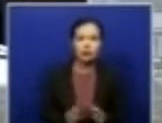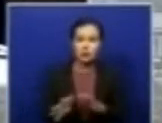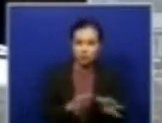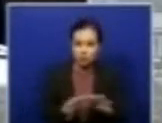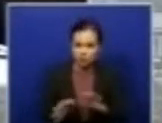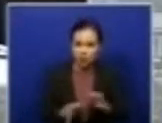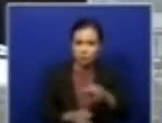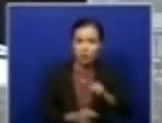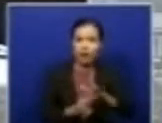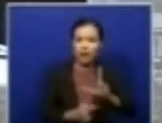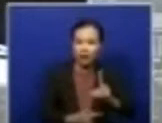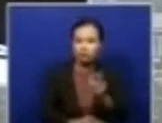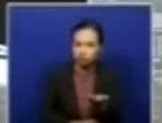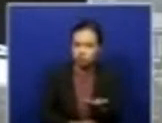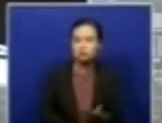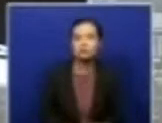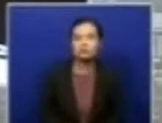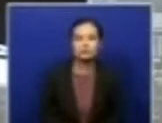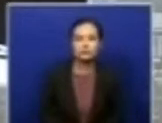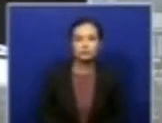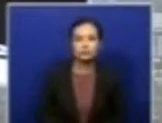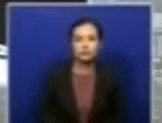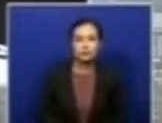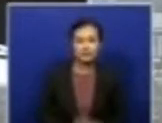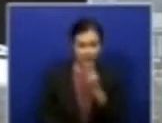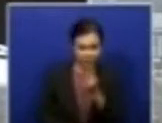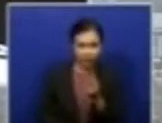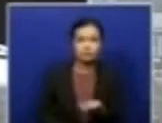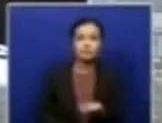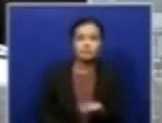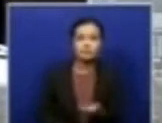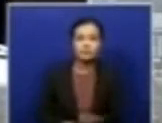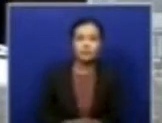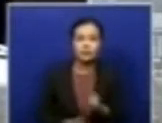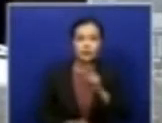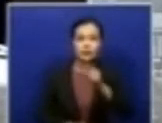ลัดนี่เห็นไหมตัวนี้